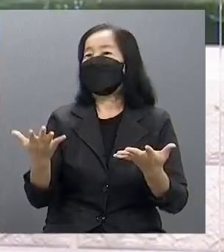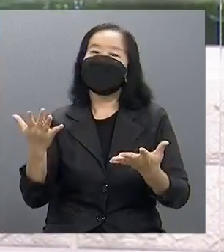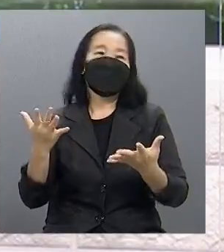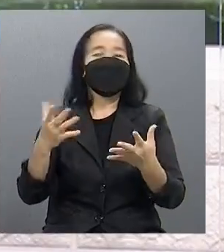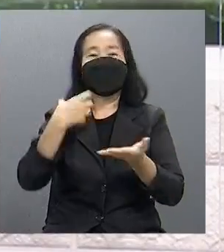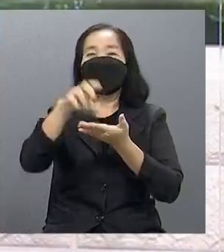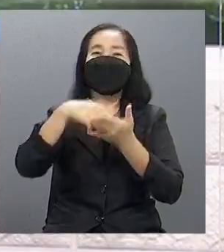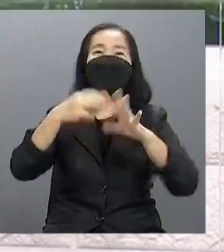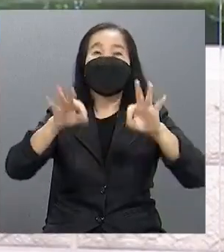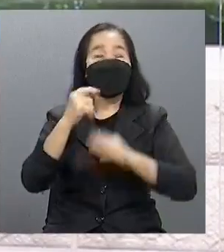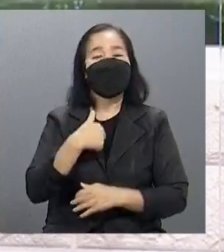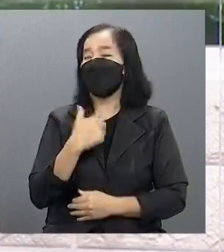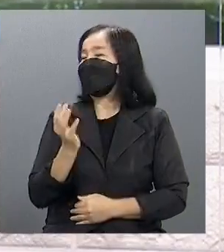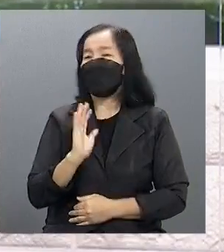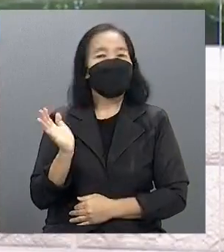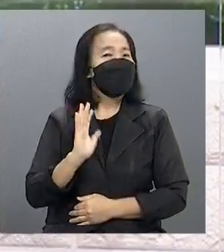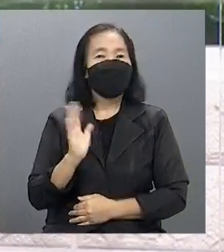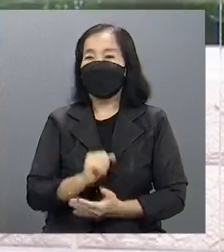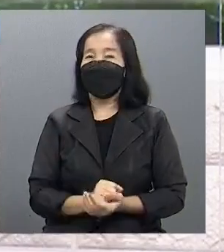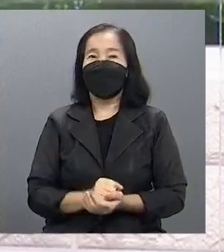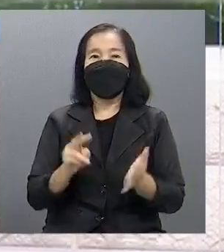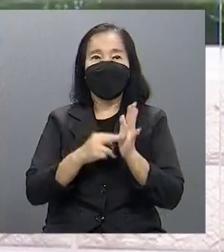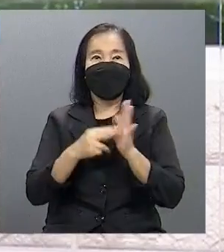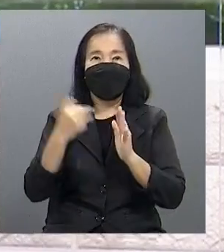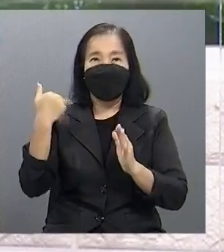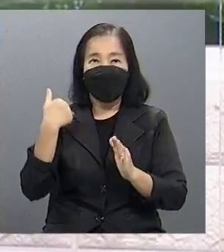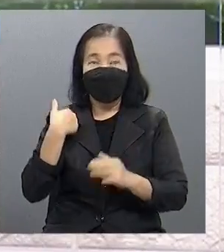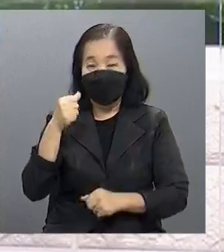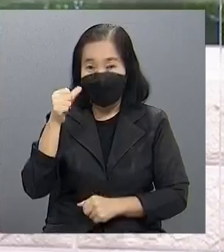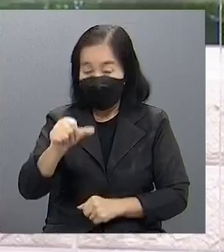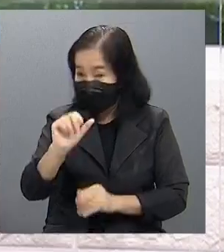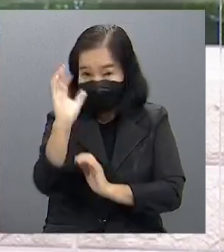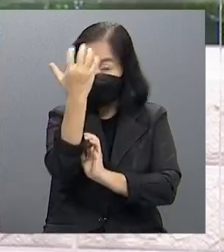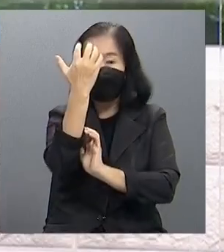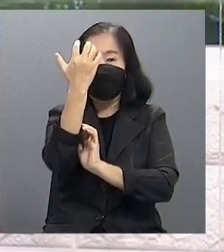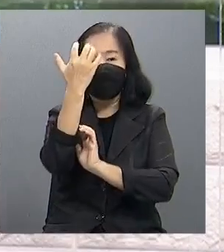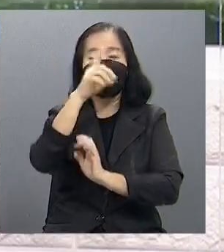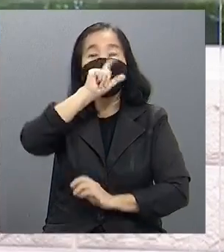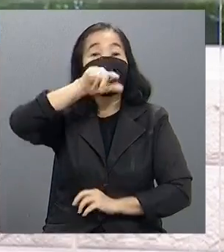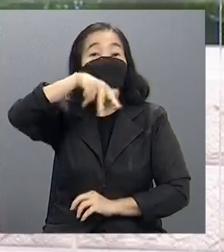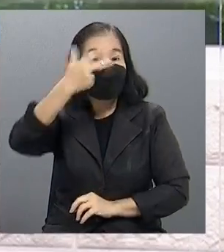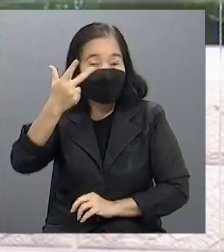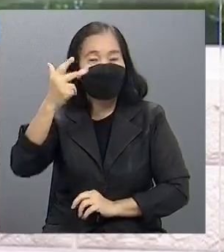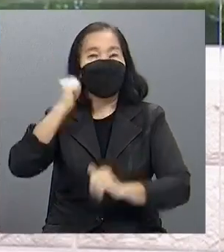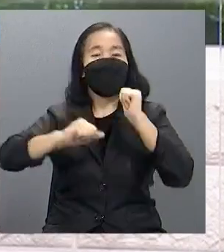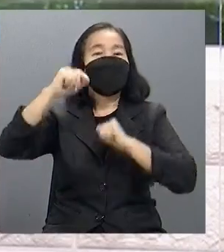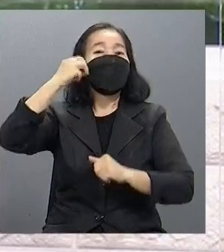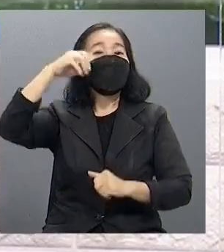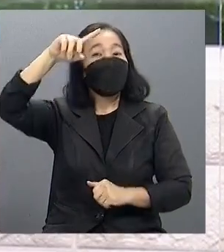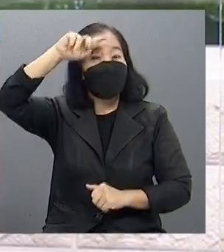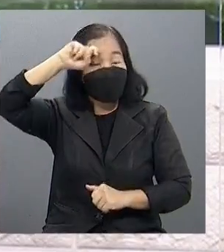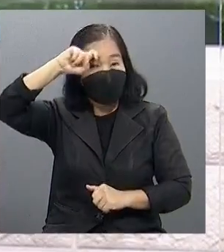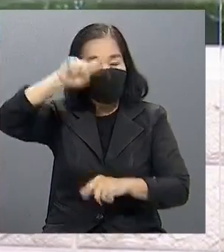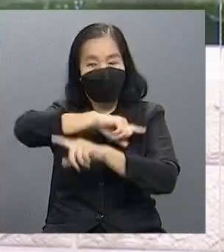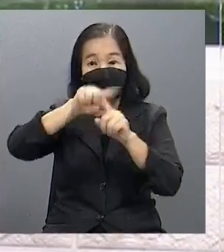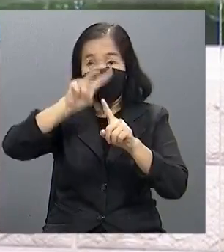ไม่ใช่มันมีทุกอย่างคุณเปิดมาดูช่องไทย PBS ในละครเรื่องนี้วันเสาร์ที่2เราจะเริ่มตอนแรกนะคะ